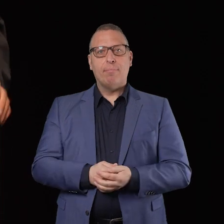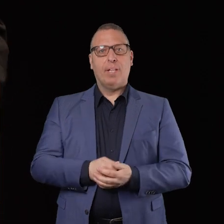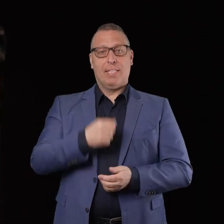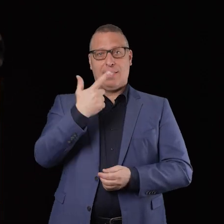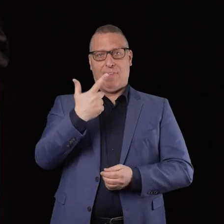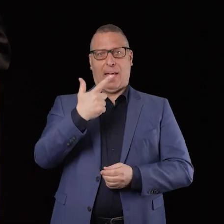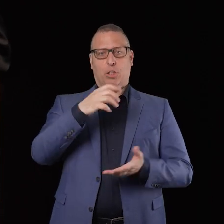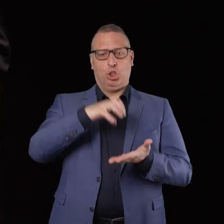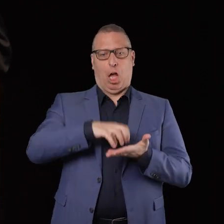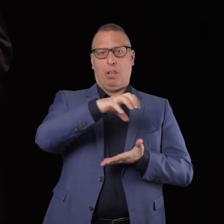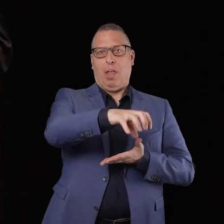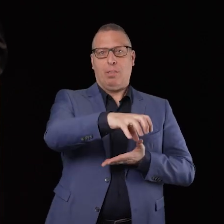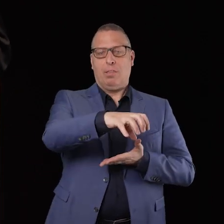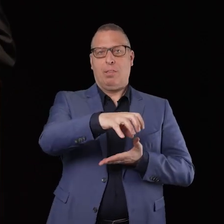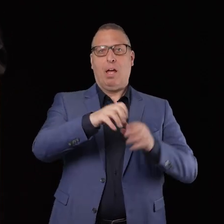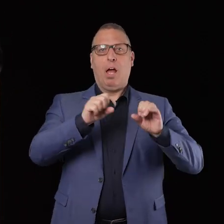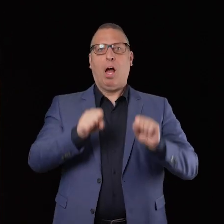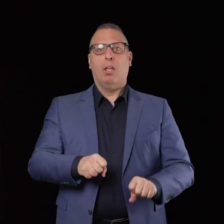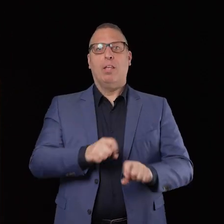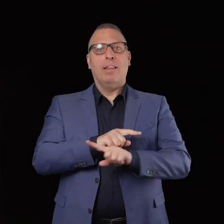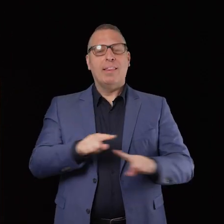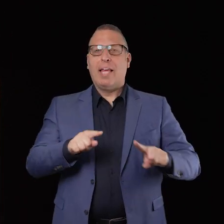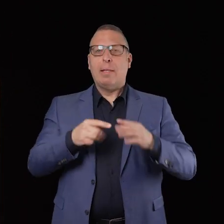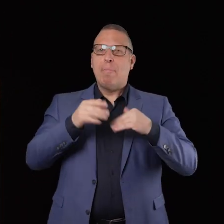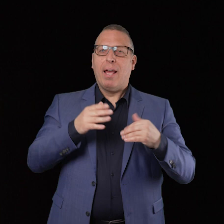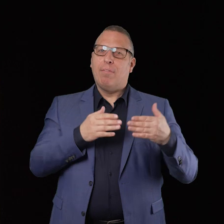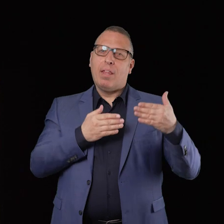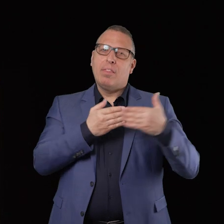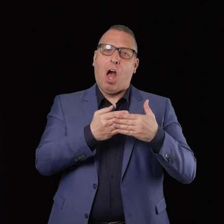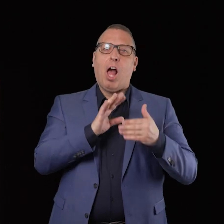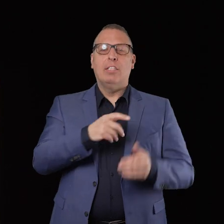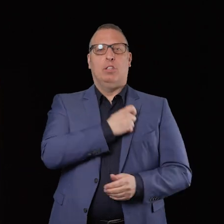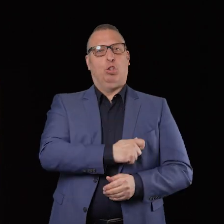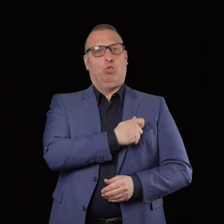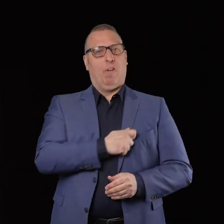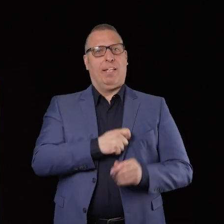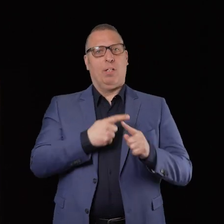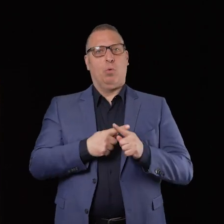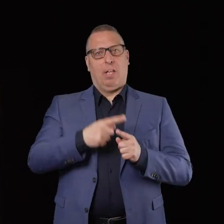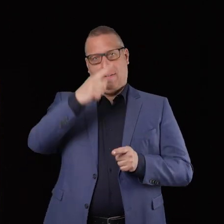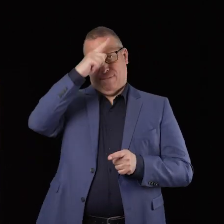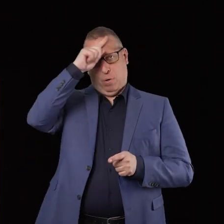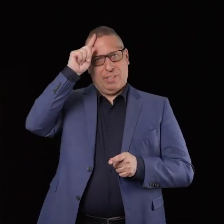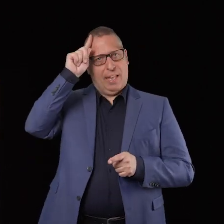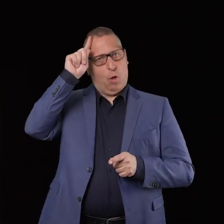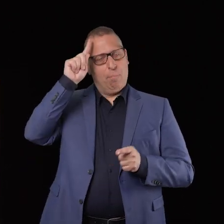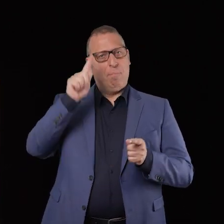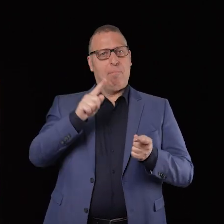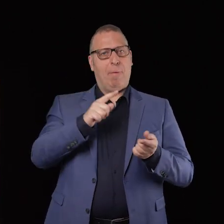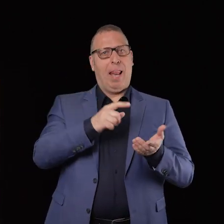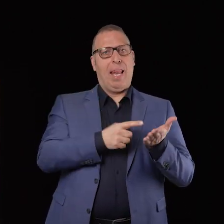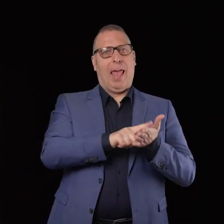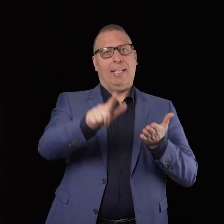Zwei Staaten können sich nicht näher stehen als die Schweiz und das Fürstentum Liechtenstein.